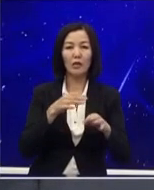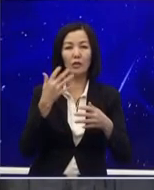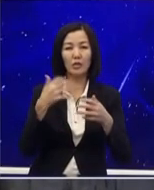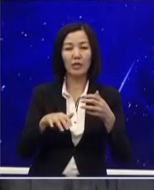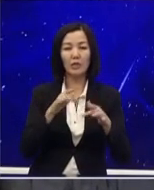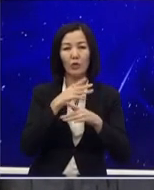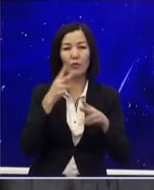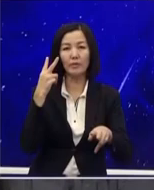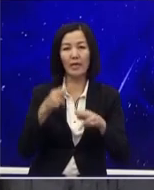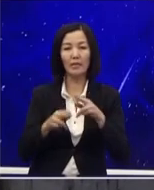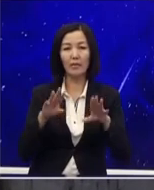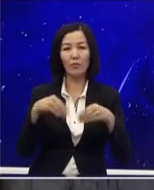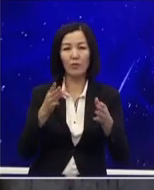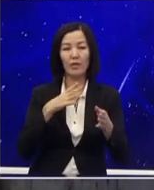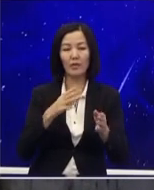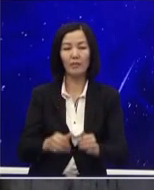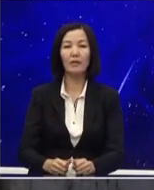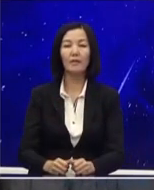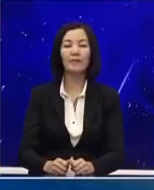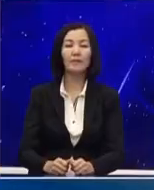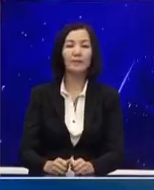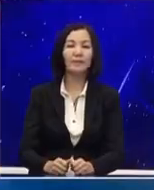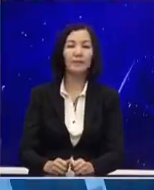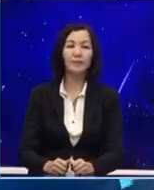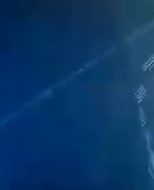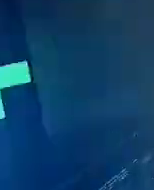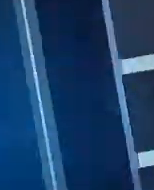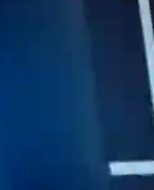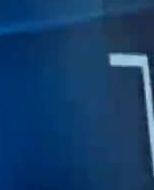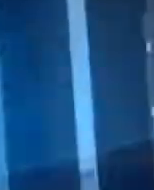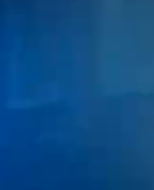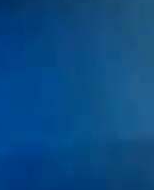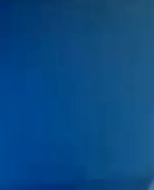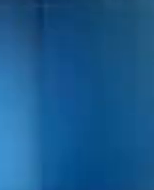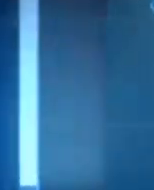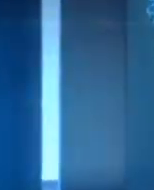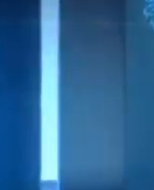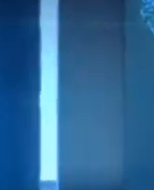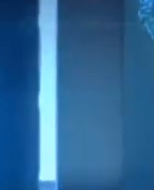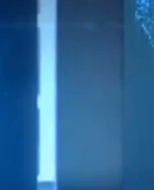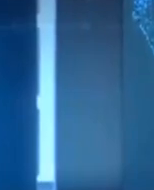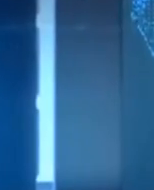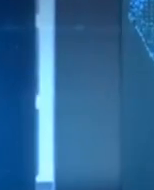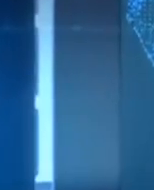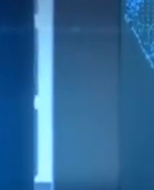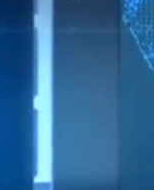көбі аяқталып, қолданысқа беріліп жатыр. Мадина Берқызы, Абзал Нүсіпов, Жетісу телеарнасы, Сарқан ауданынан.